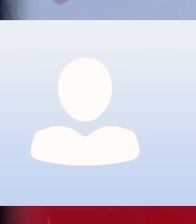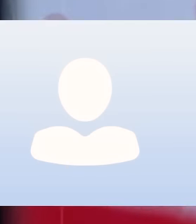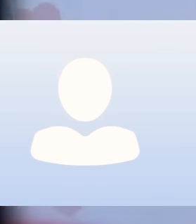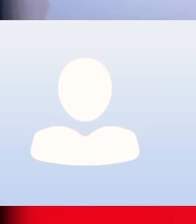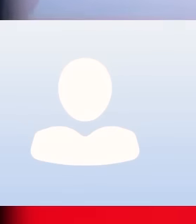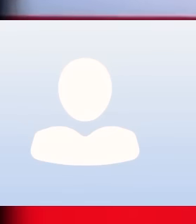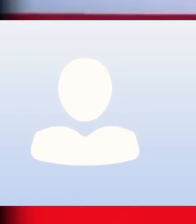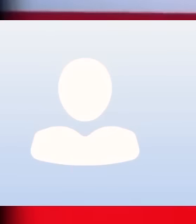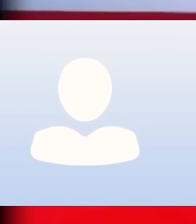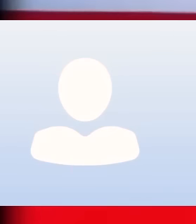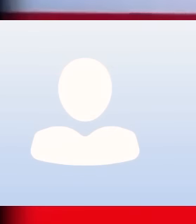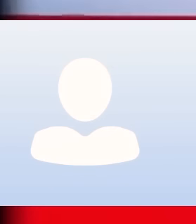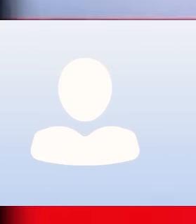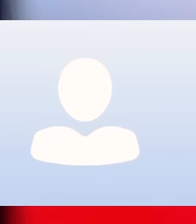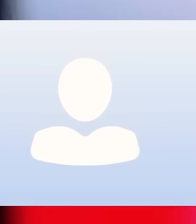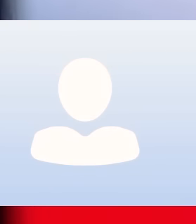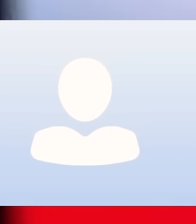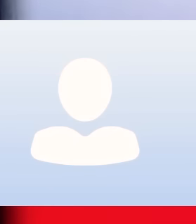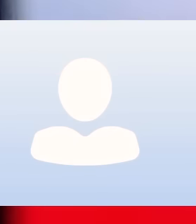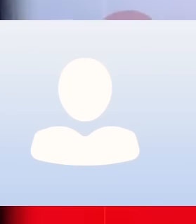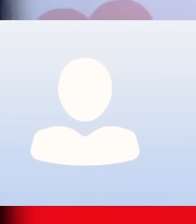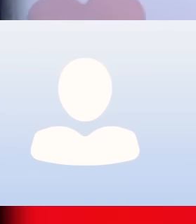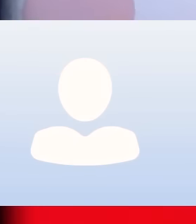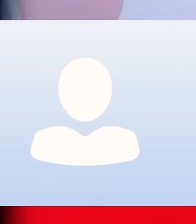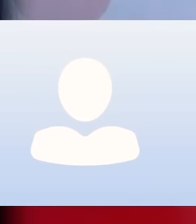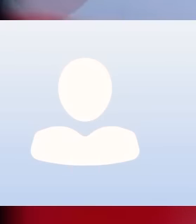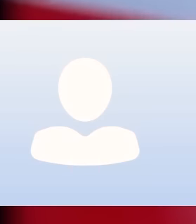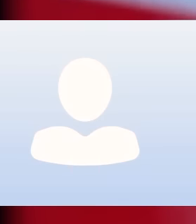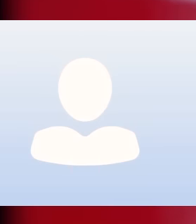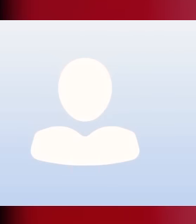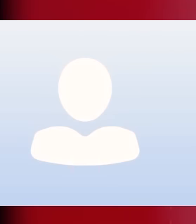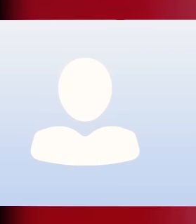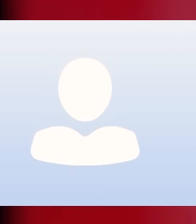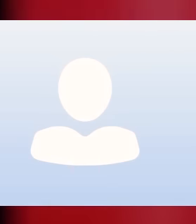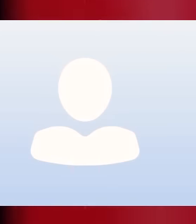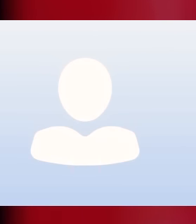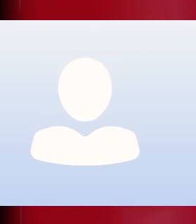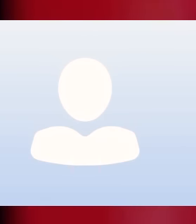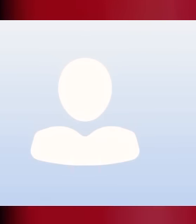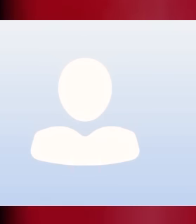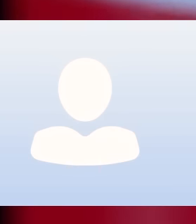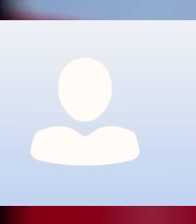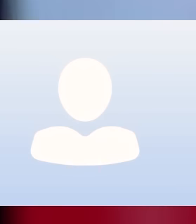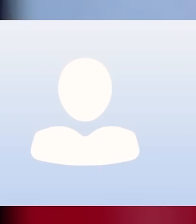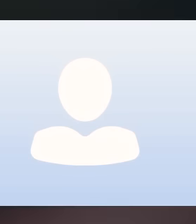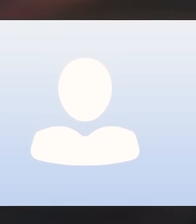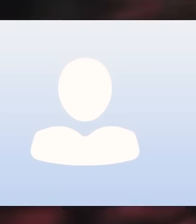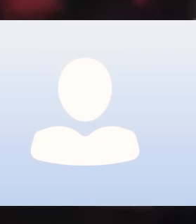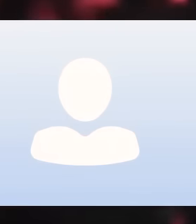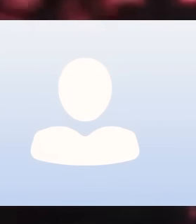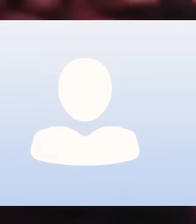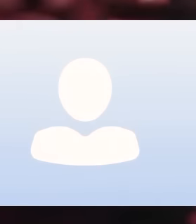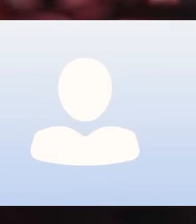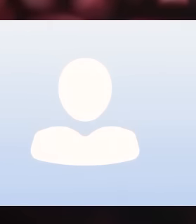całą Polskę. Naprawdę ludzie w Polsce będą mieli dzięki temu więcej, w sklepach będzie taniej, w polskich domach będzie